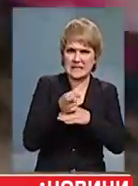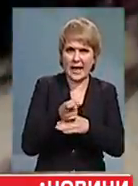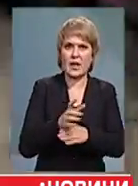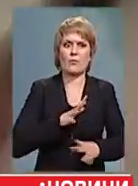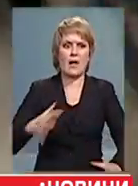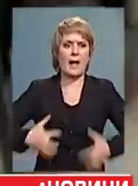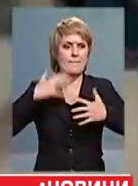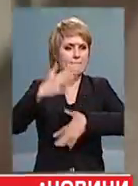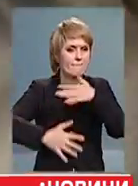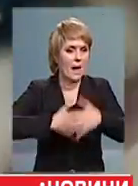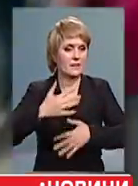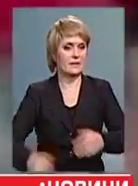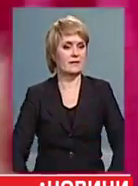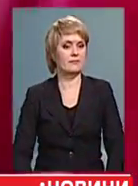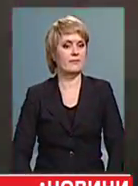Зчинилася паніка.